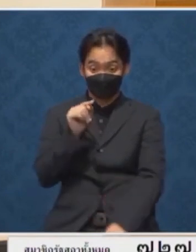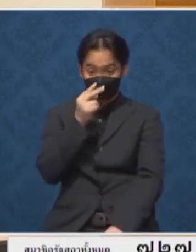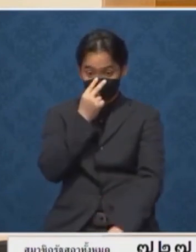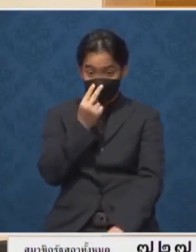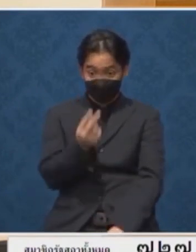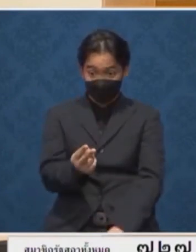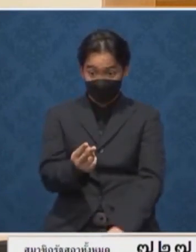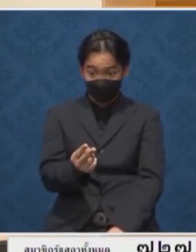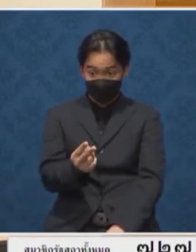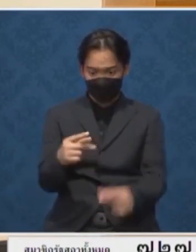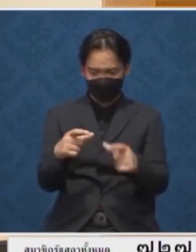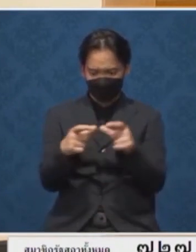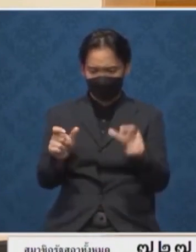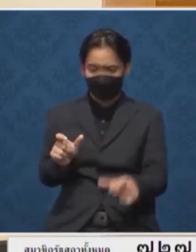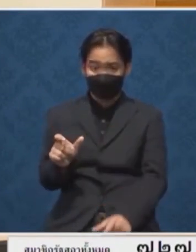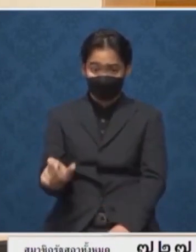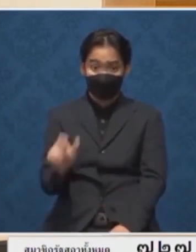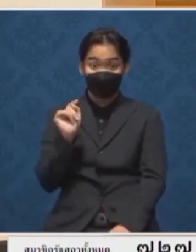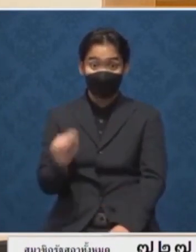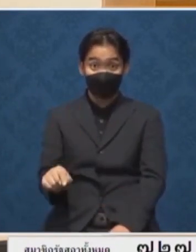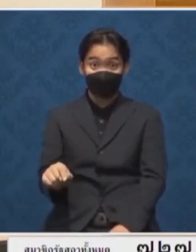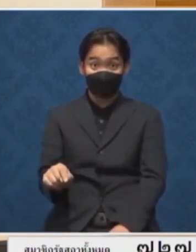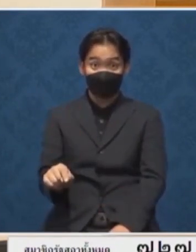ได้ลงมติหรือยังนะครับ